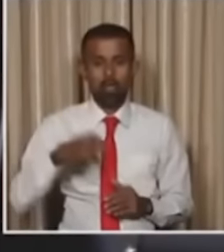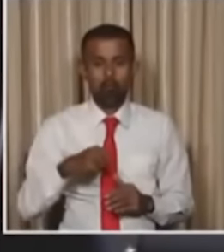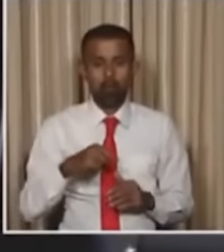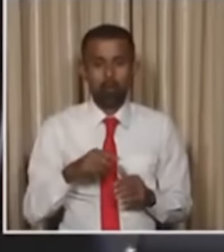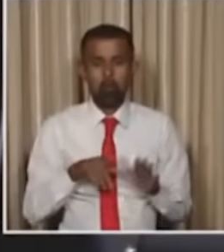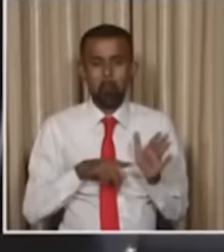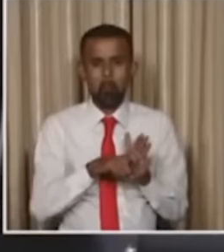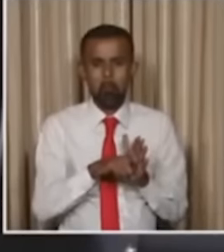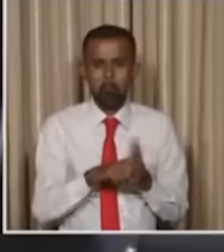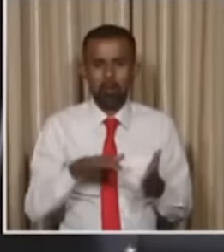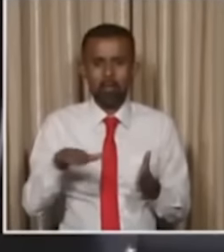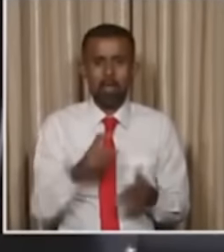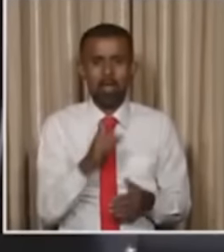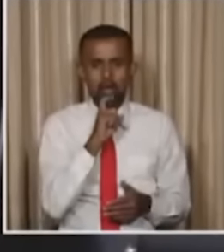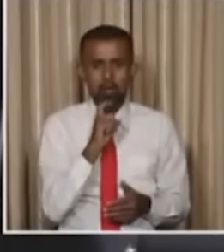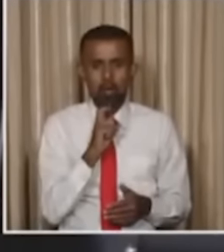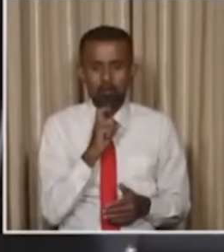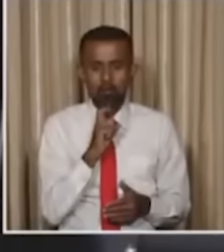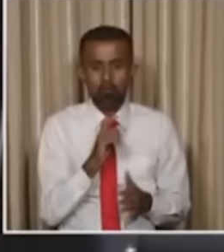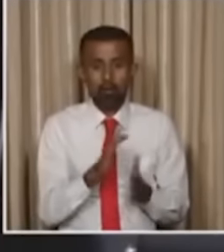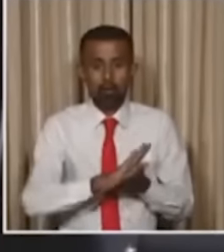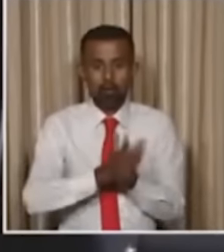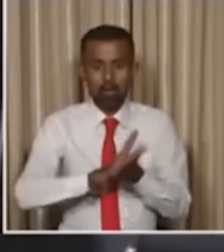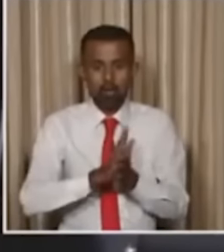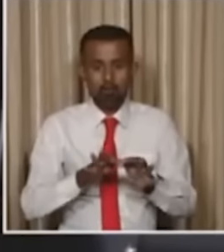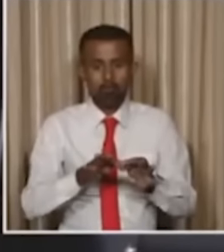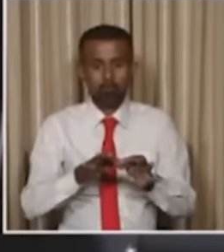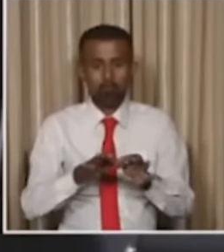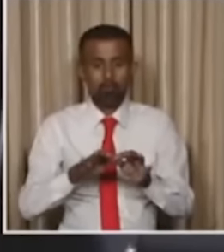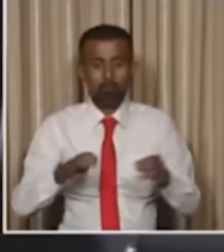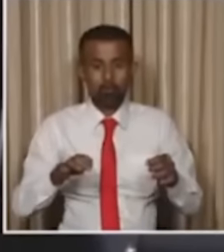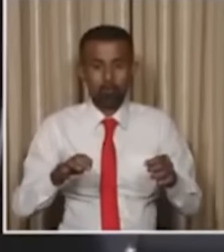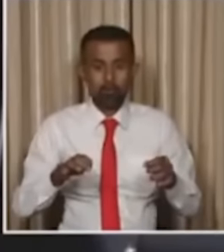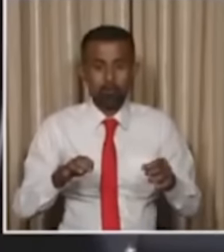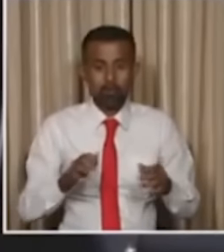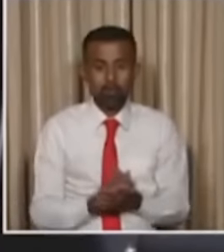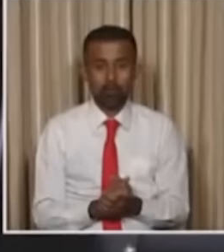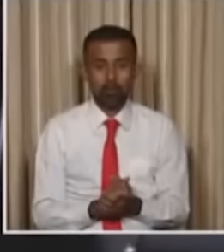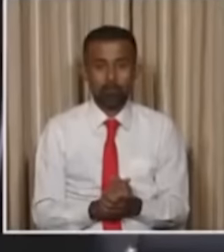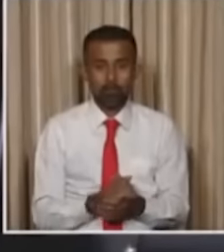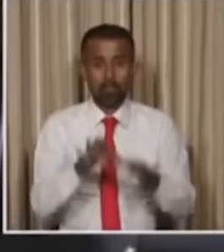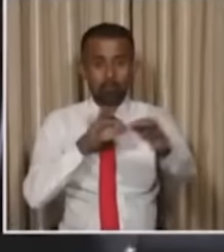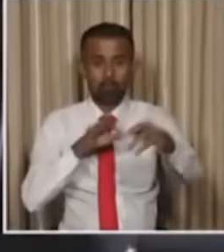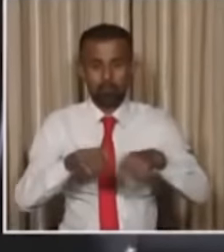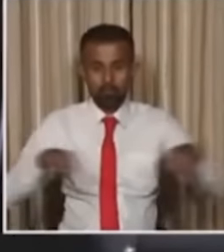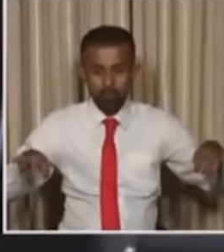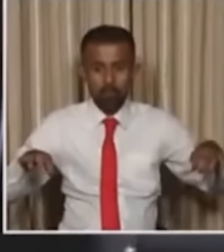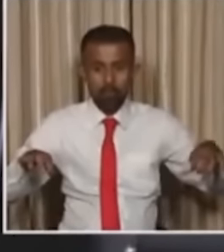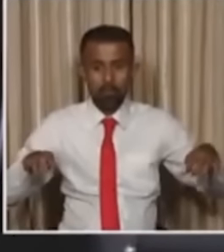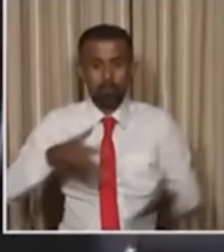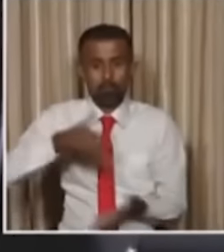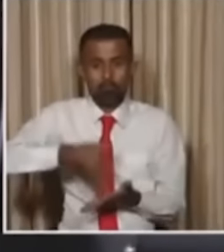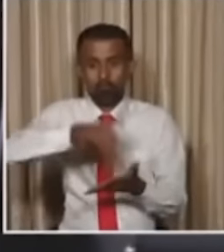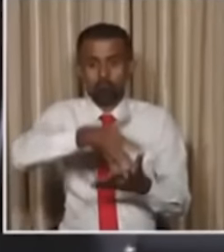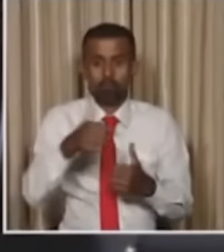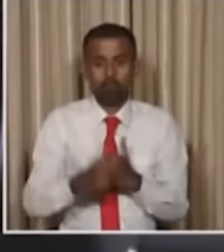නඩු තිබුණා, ඉඩම් නඩු තිබුණා. ඔහු ලනු කැරැල්ලක් අරගෙන ඇවිල්ලා ඒ දෙක ඒවා මැනලා කියලා වැටවල් ගහලා